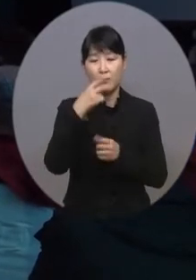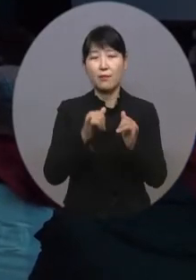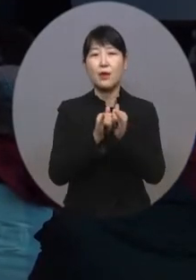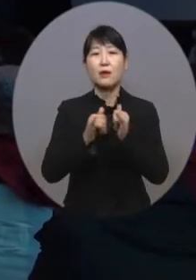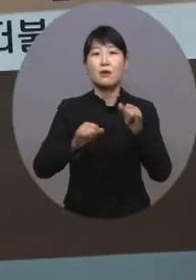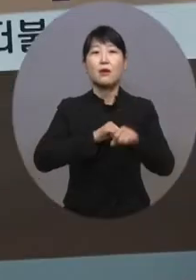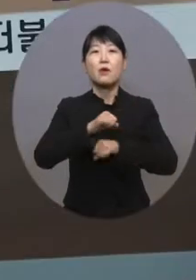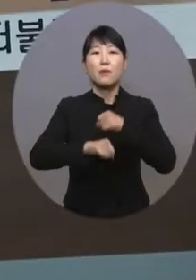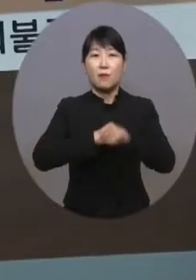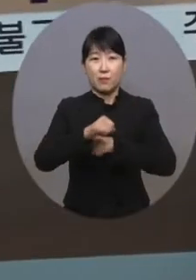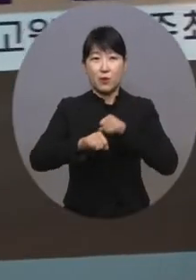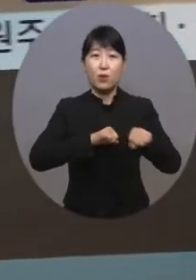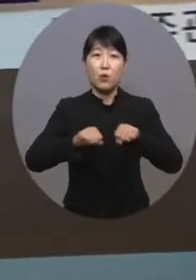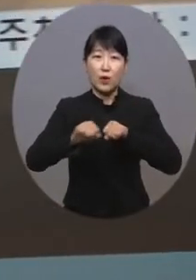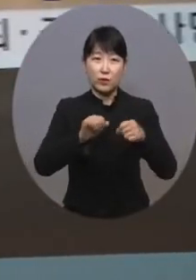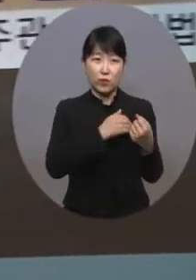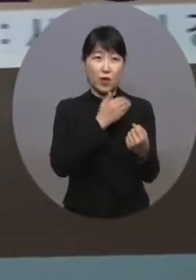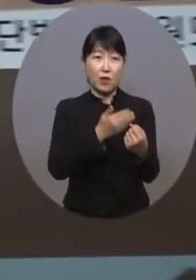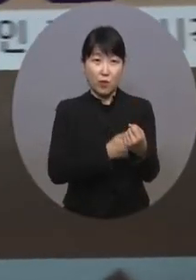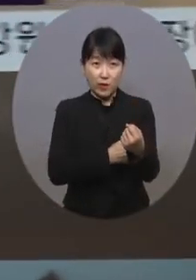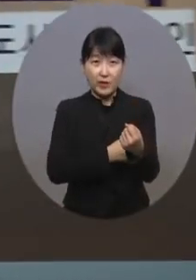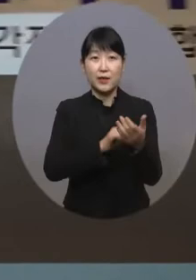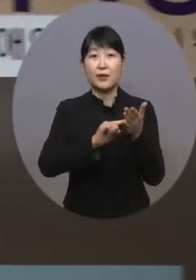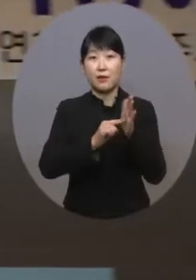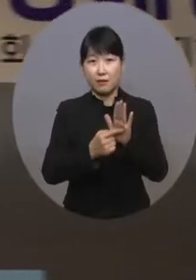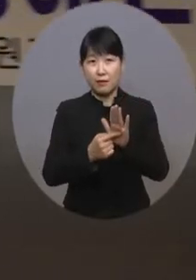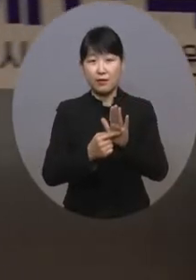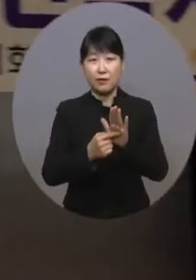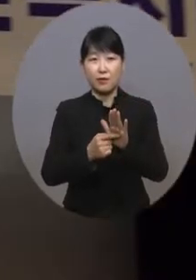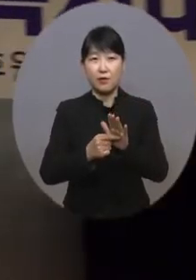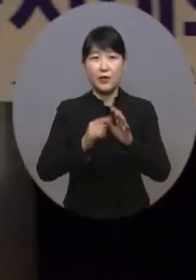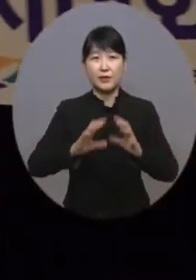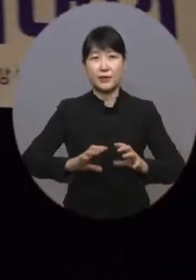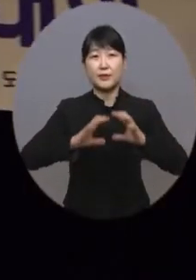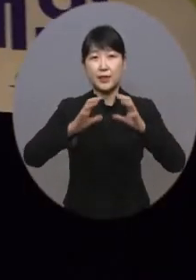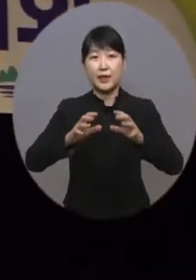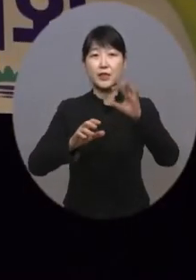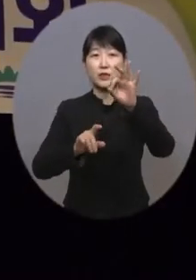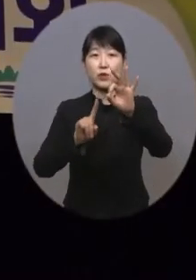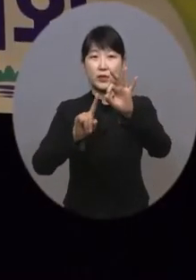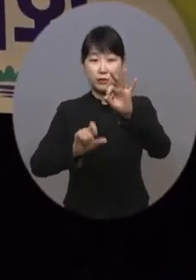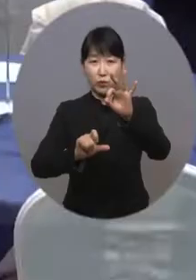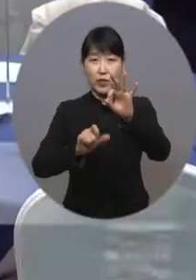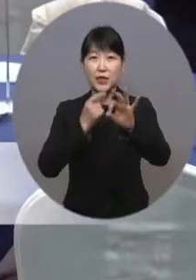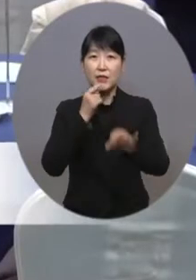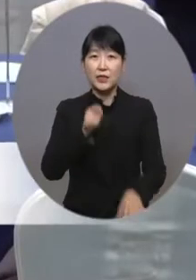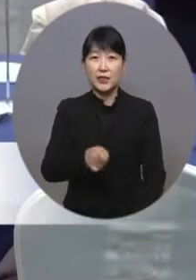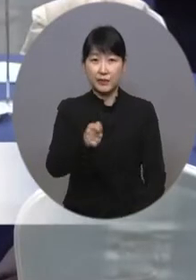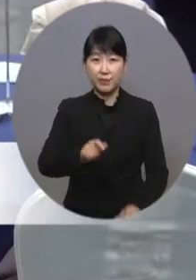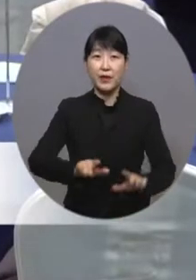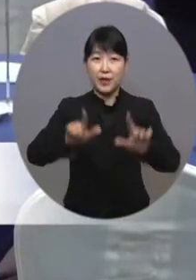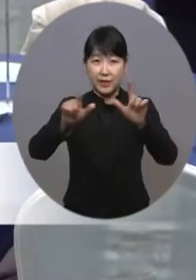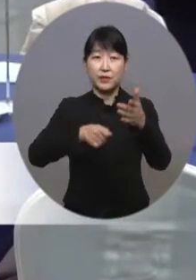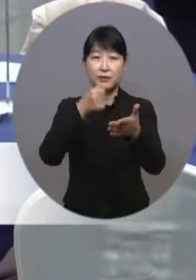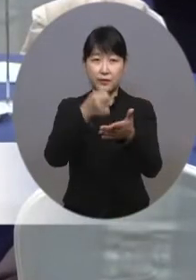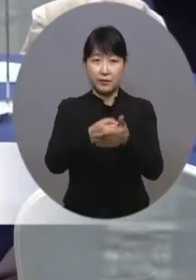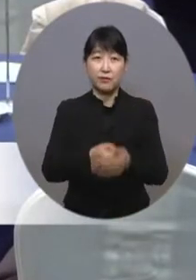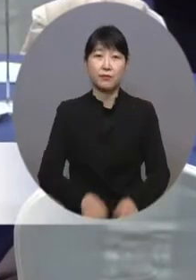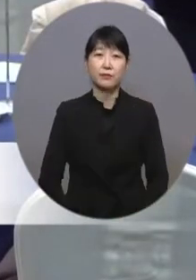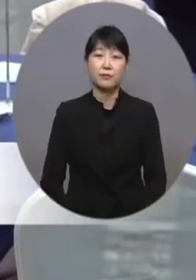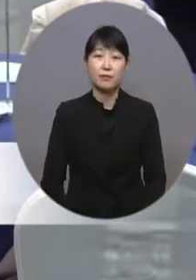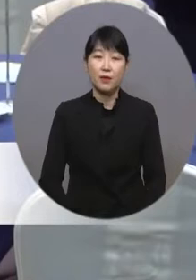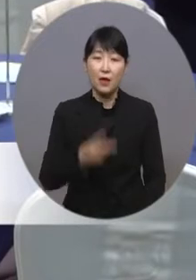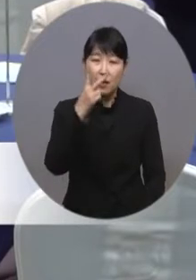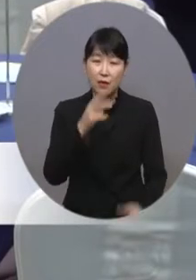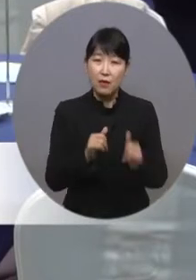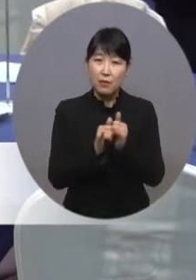보장해주는 표시로 삼아 전 세계 모든 국가는 10월 15일을 흰지팡이의 날로 지정했습니다. 흰지팡이 날은